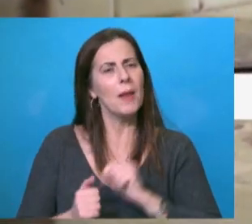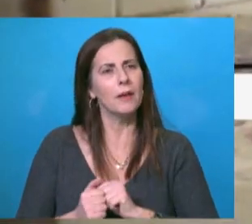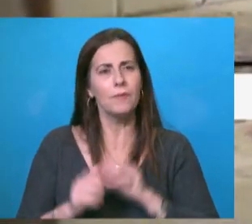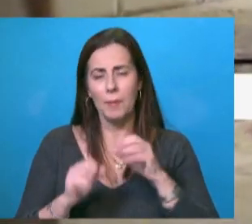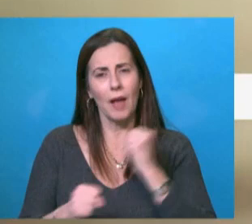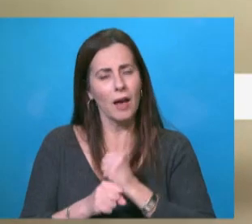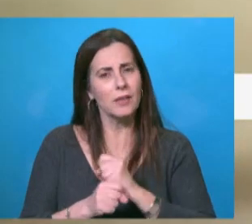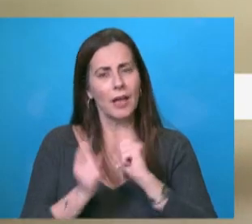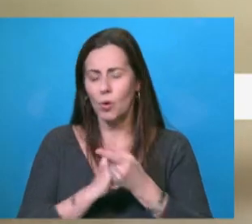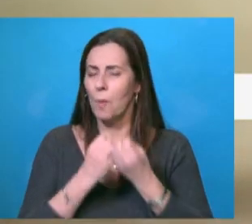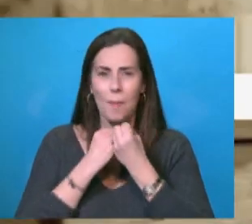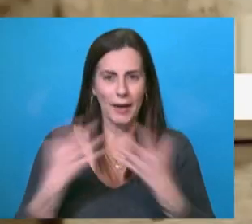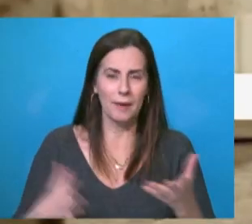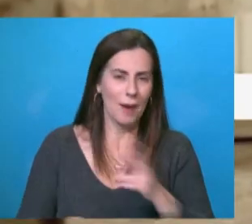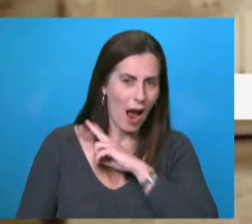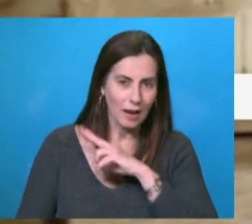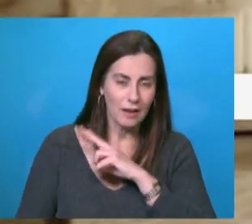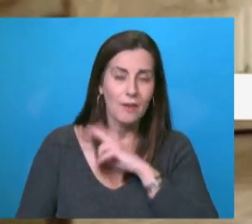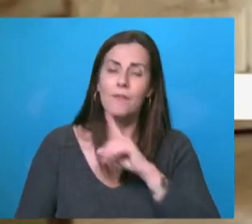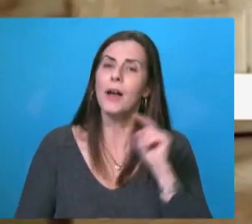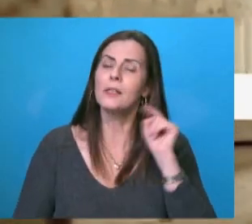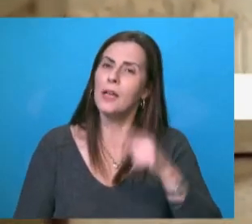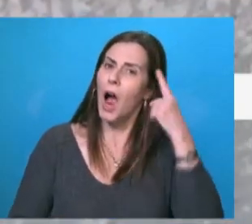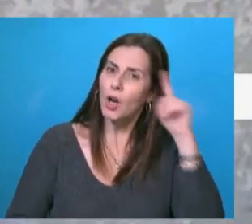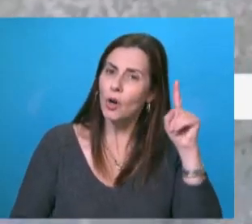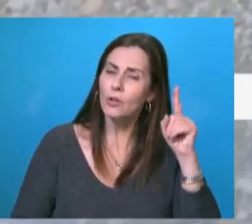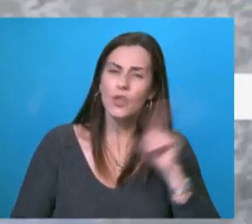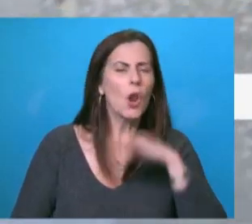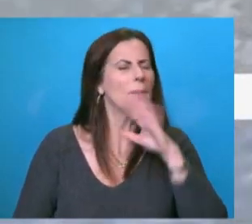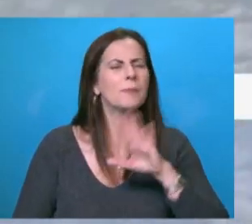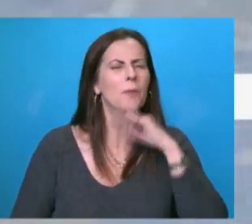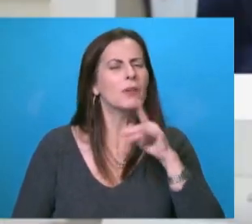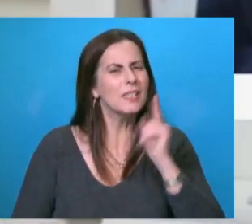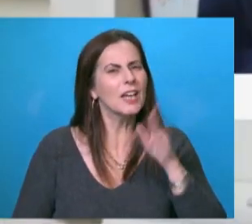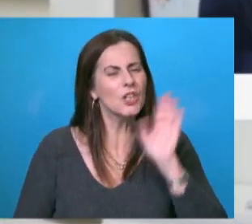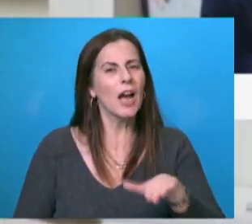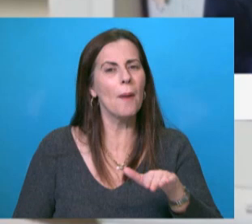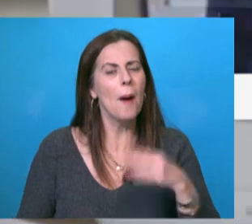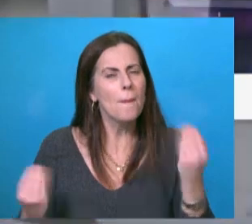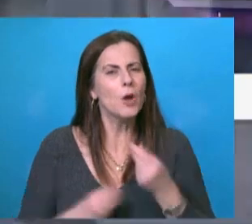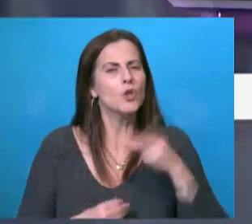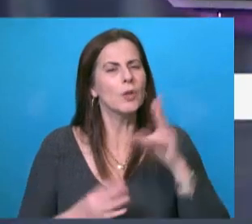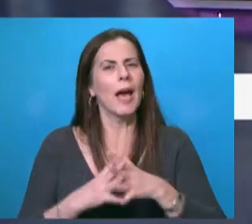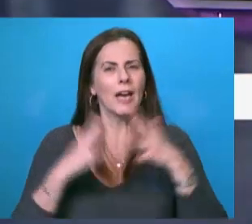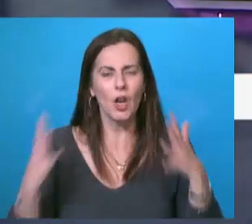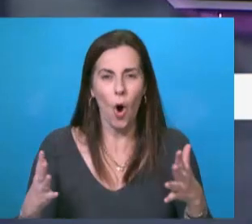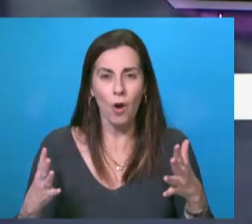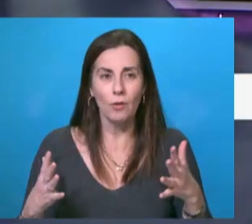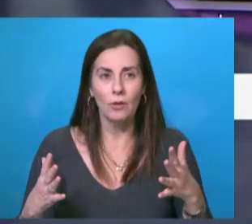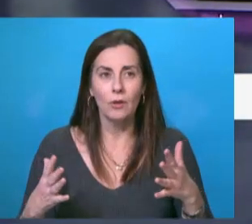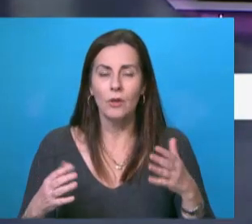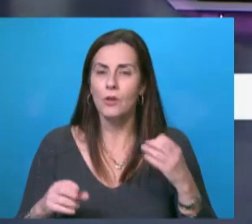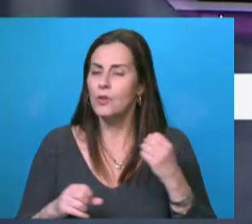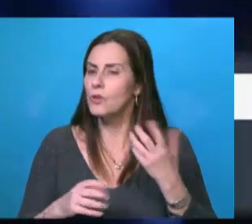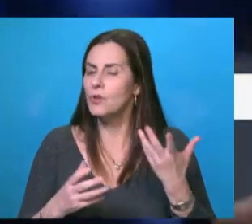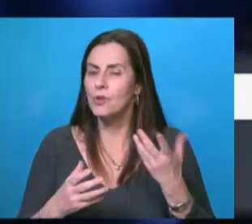תרגום מדהים. ואז הגיע הרעיון שלא מספיק, לא מספיק. צריך שזה יהיה איזה משהו הרבה יותר גדול, שנצא במסר